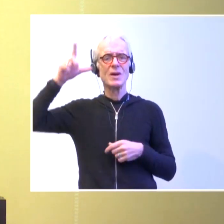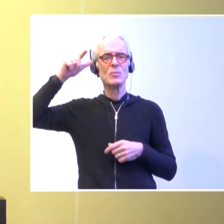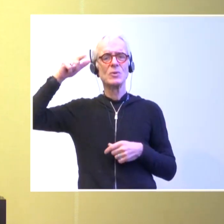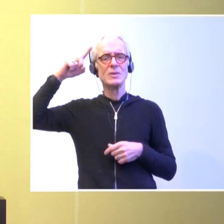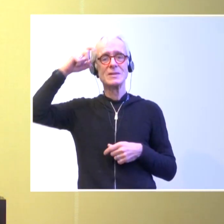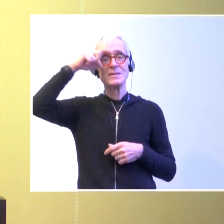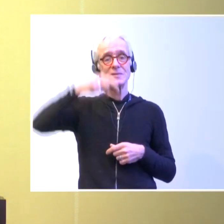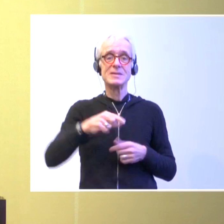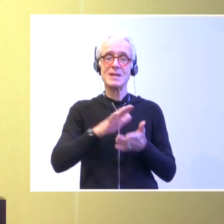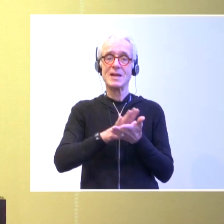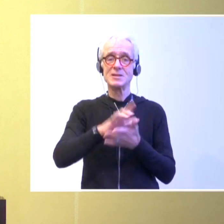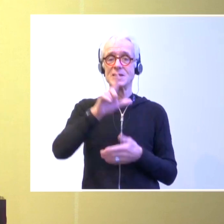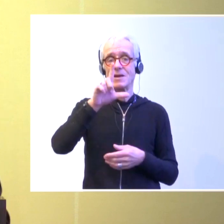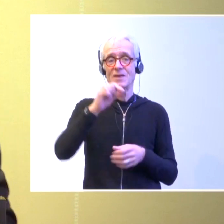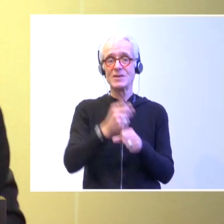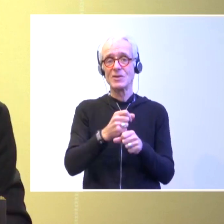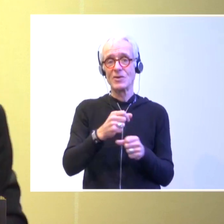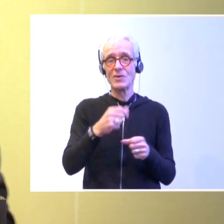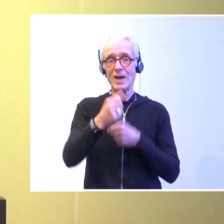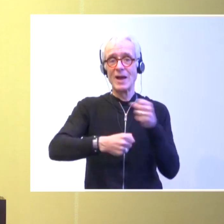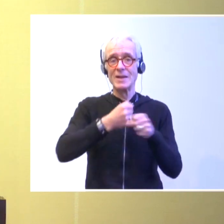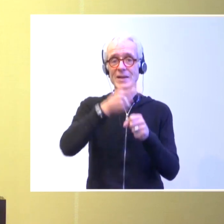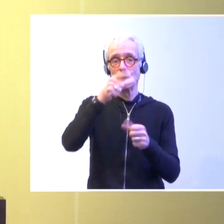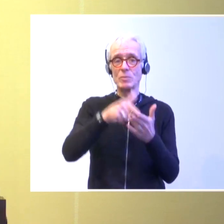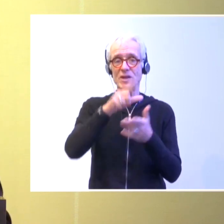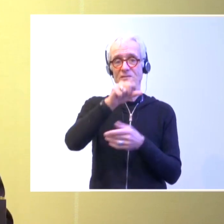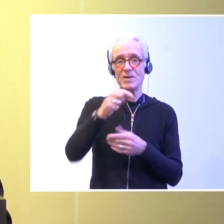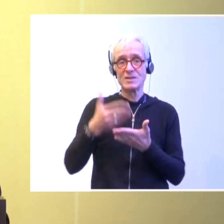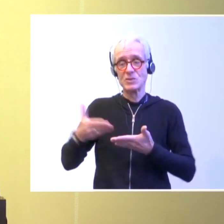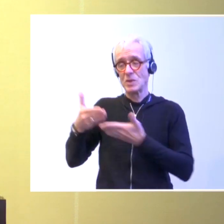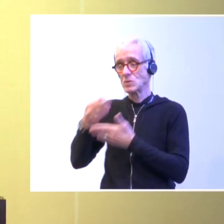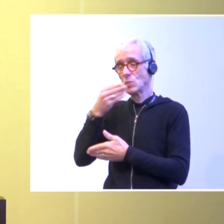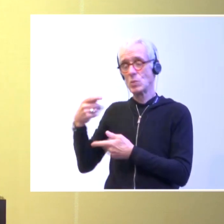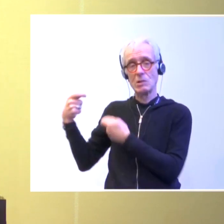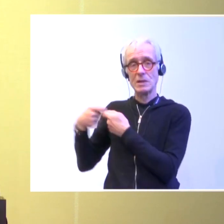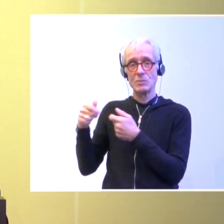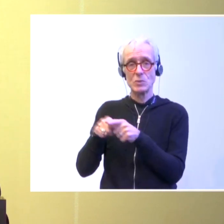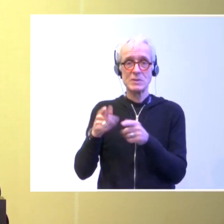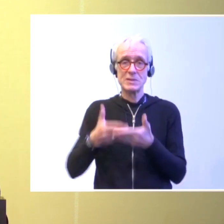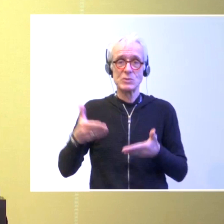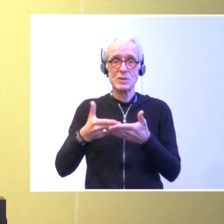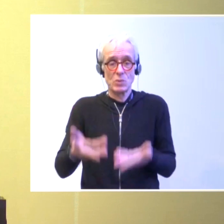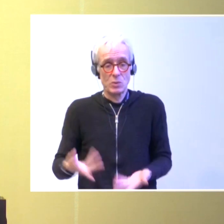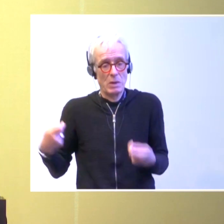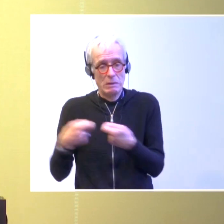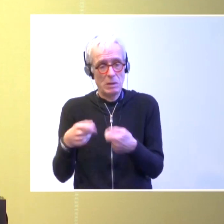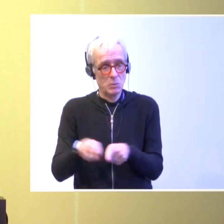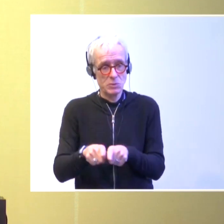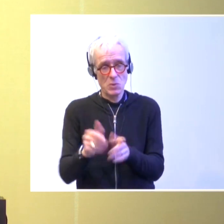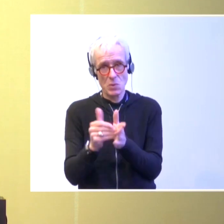'était dur d'avoir 20 ans en 2020. C'est une phrase qui résumait bien la situation de l'époque et c'est une phrase qui résume toujours bien la situation actuelle.